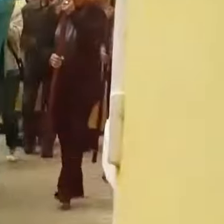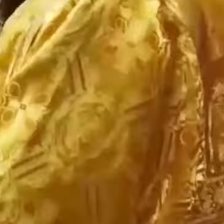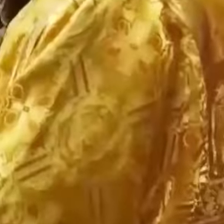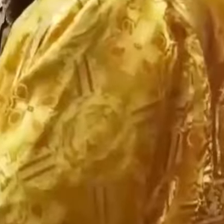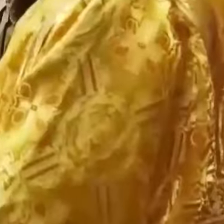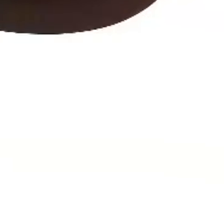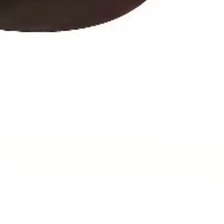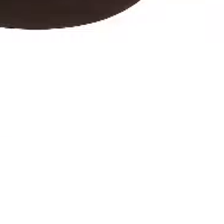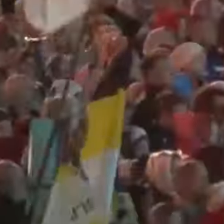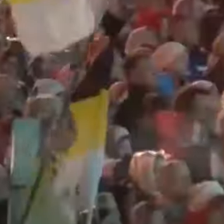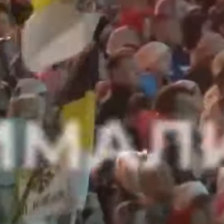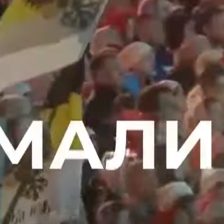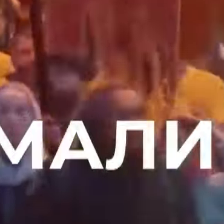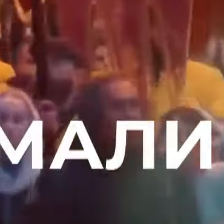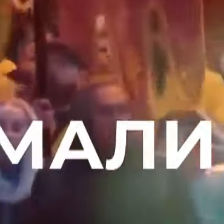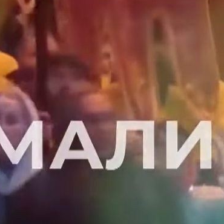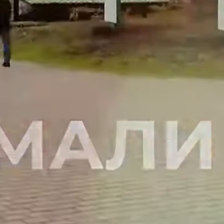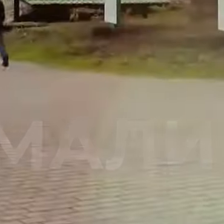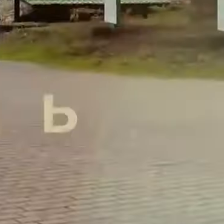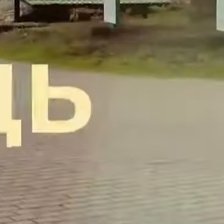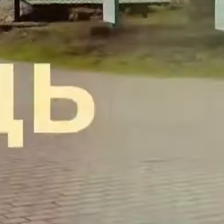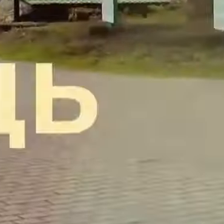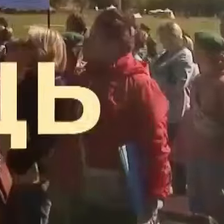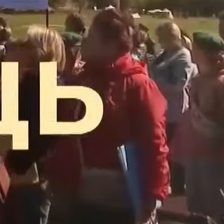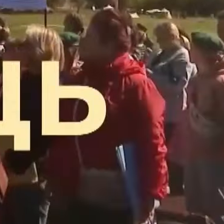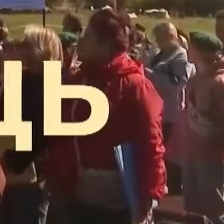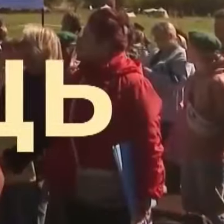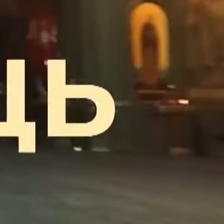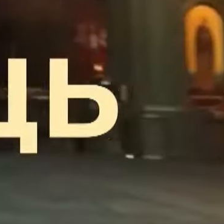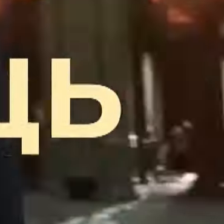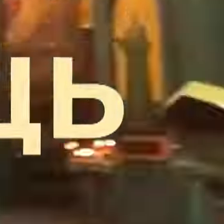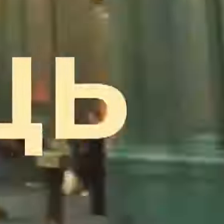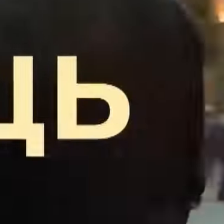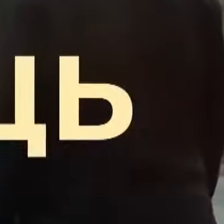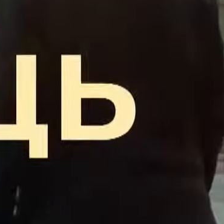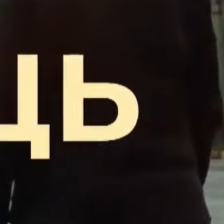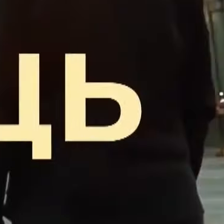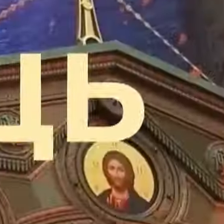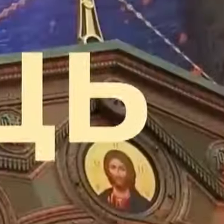которую мы не ценили, не понимали. Всю эту